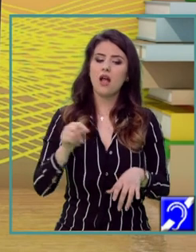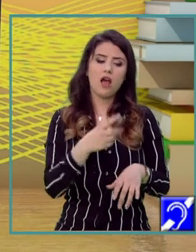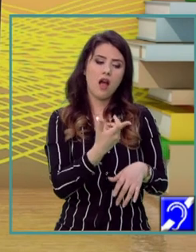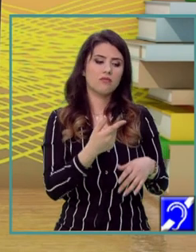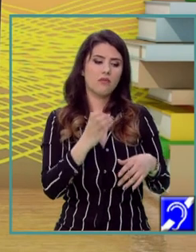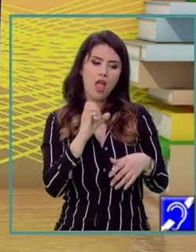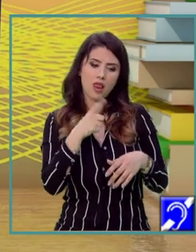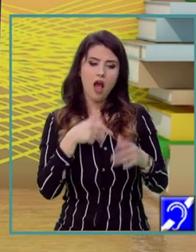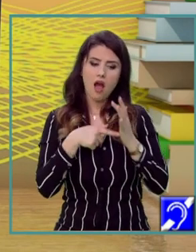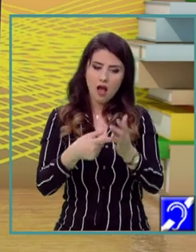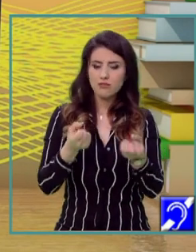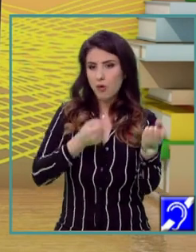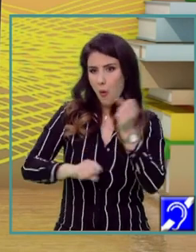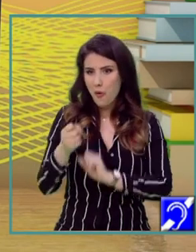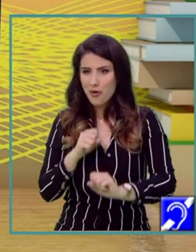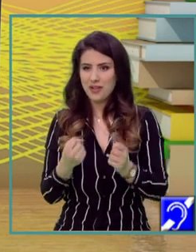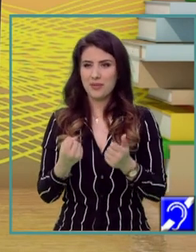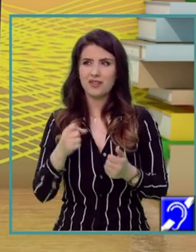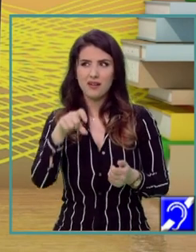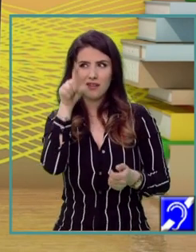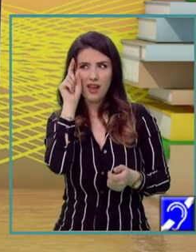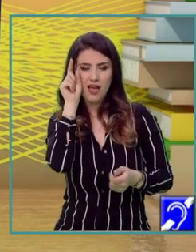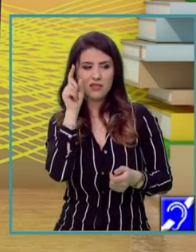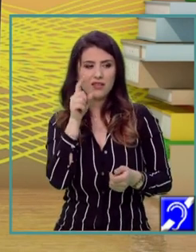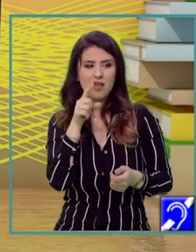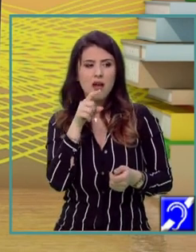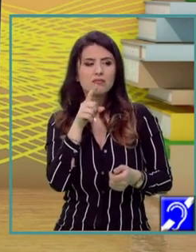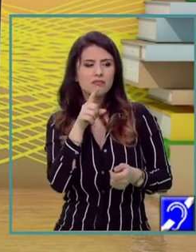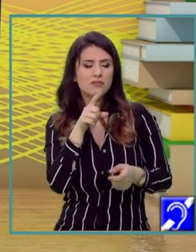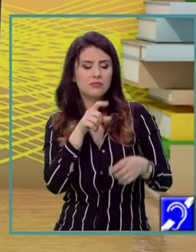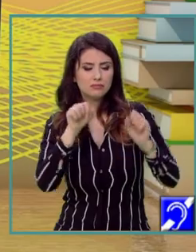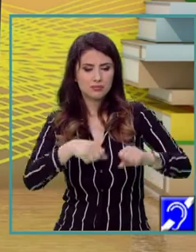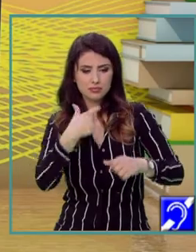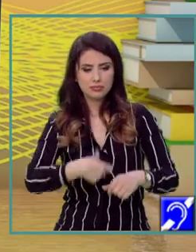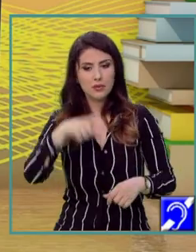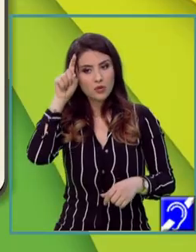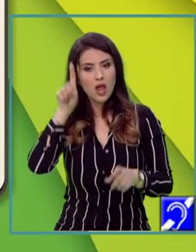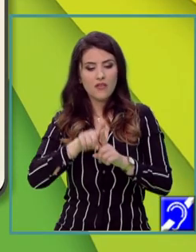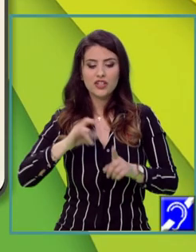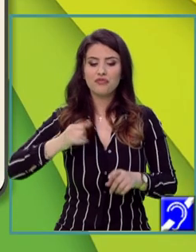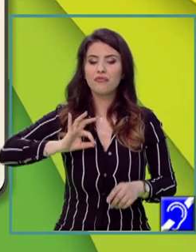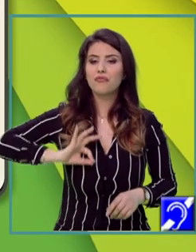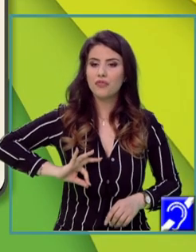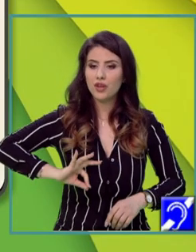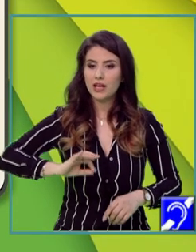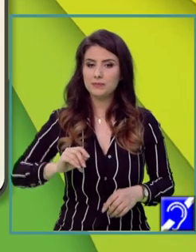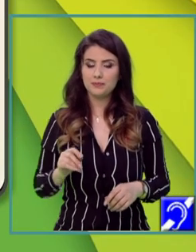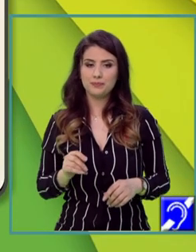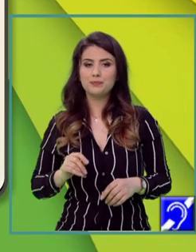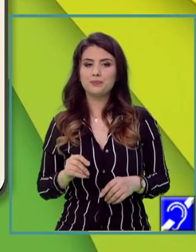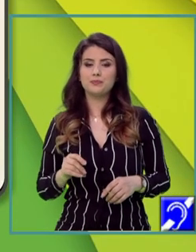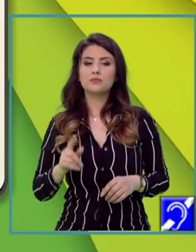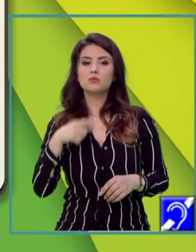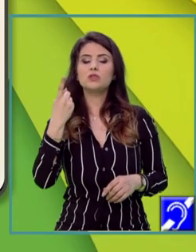nu este decât o reproducere a propriei conștiințe și Așadar fișelor personale vă spuneam de a început copii că ne aflăm